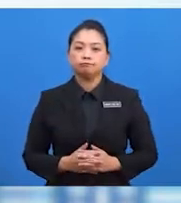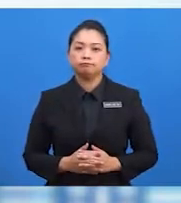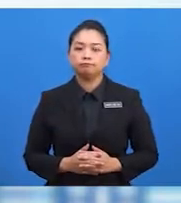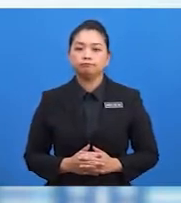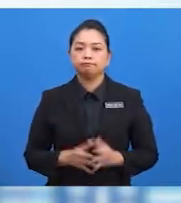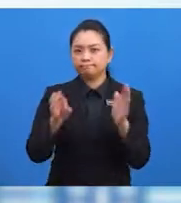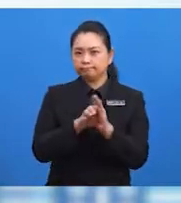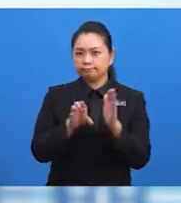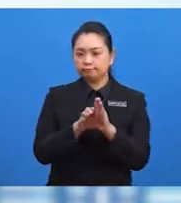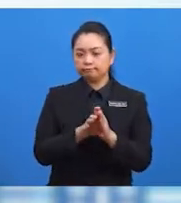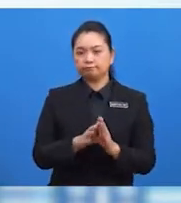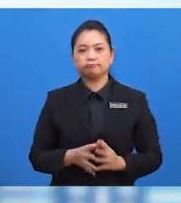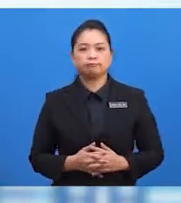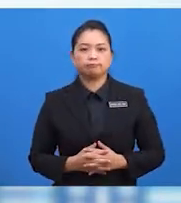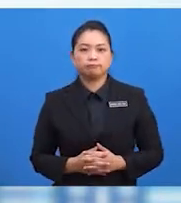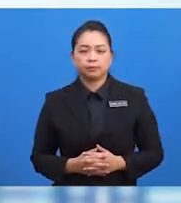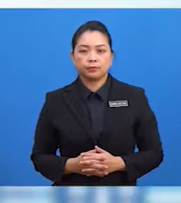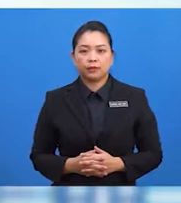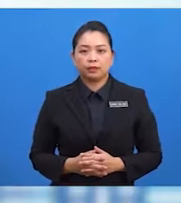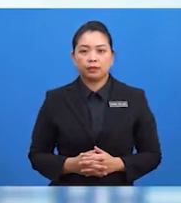Contoh-contoh perbelanjaan untuk keselamatan.